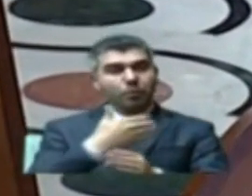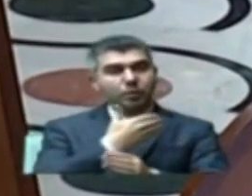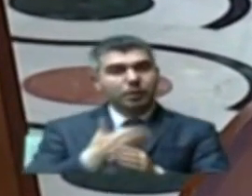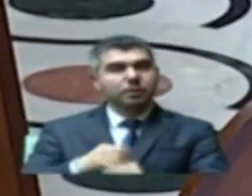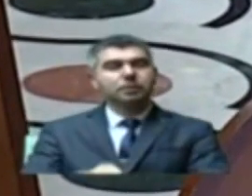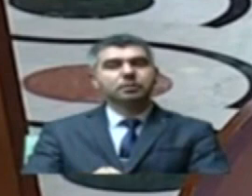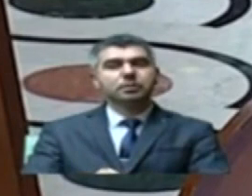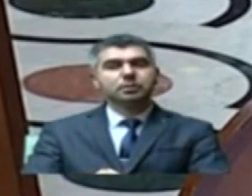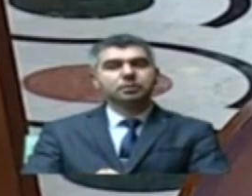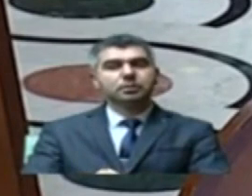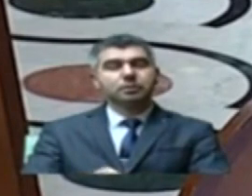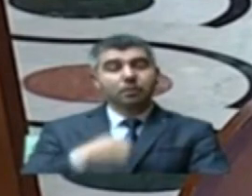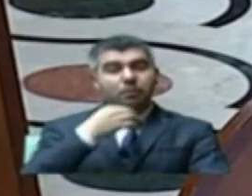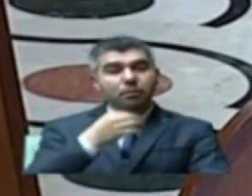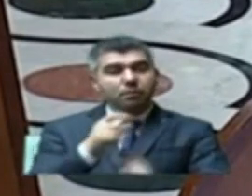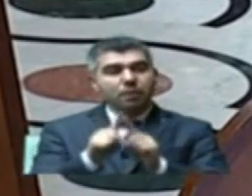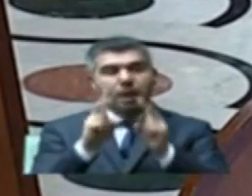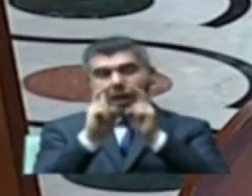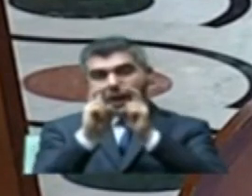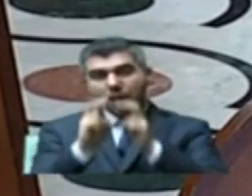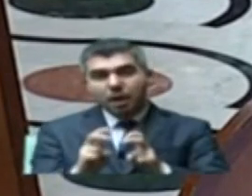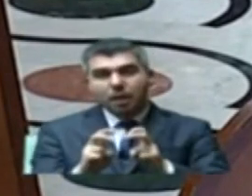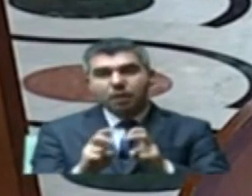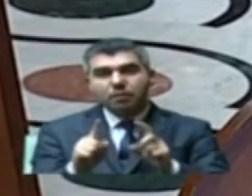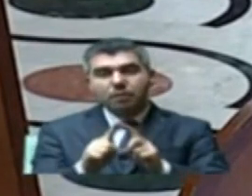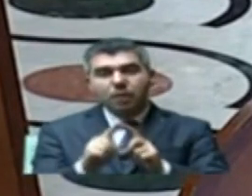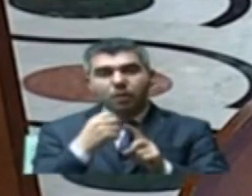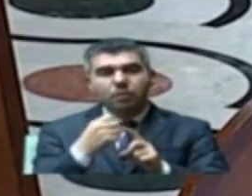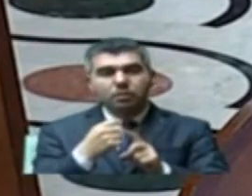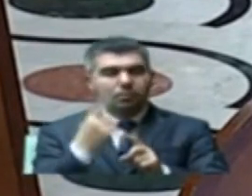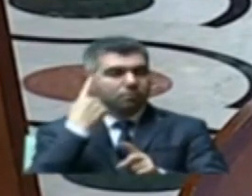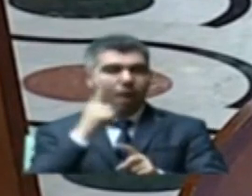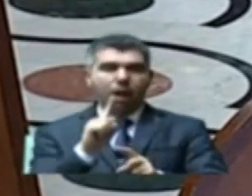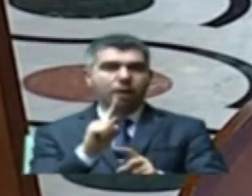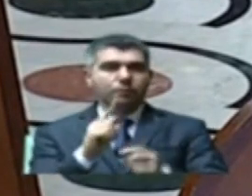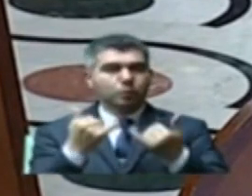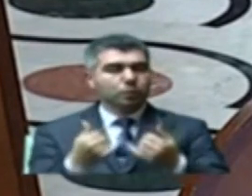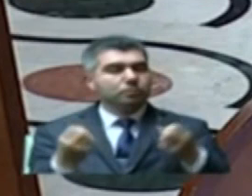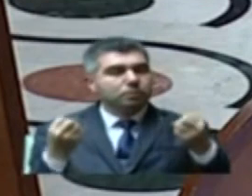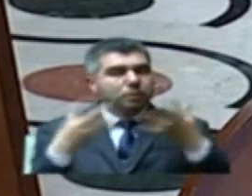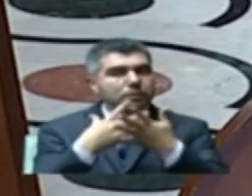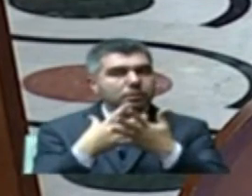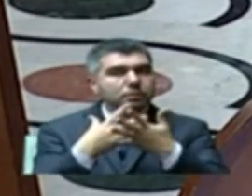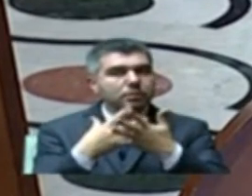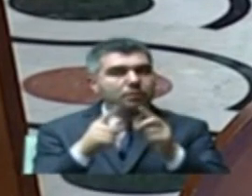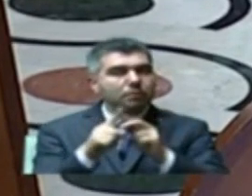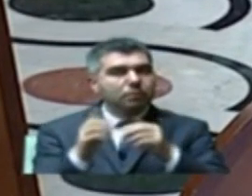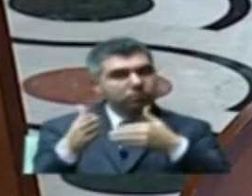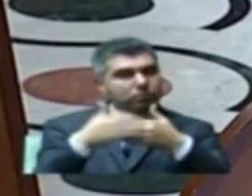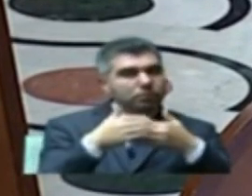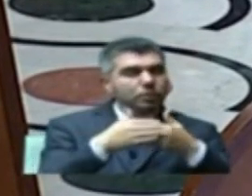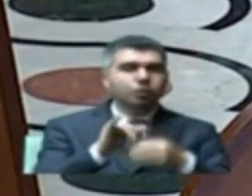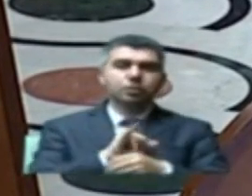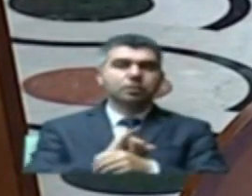المحترم أن هذا الكلام ديال تقليص المؤسسات أنا لا علم لي به، لأنه لا يمكن للقطاع أن يتدخل لتقليص المؤسسات،